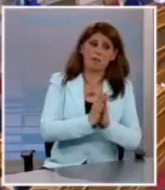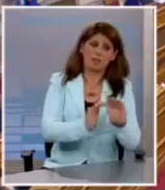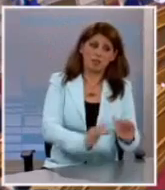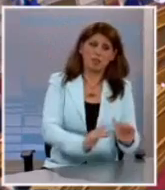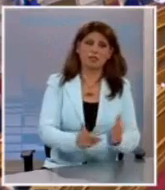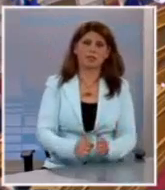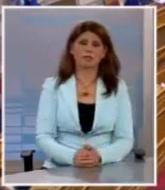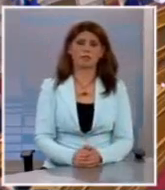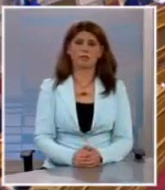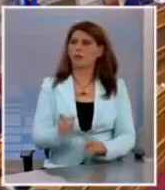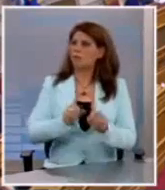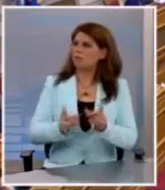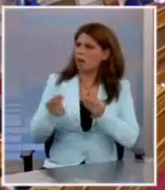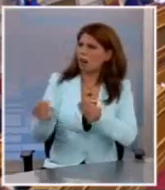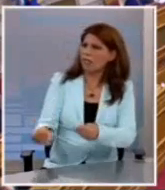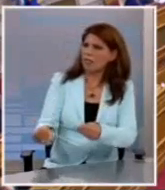Ποιον αναθέσεων, κύριε.